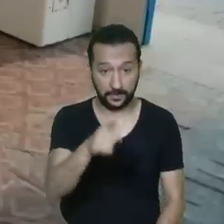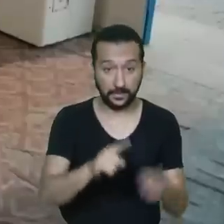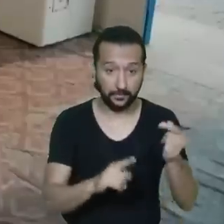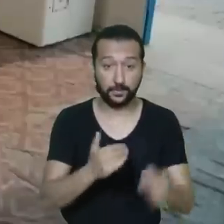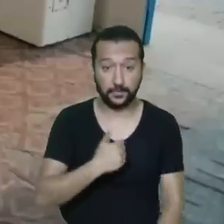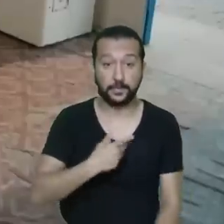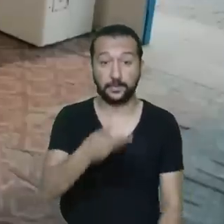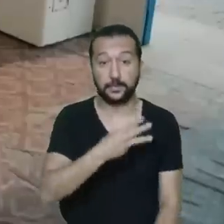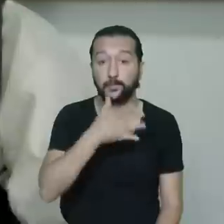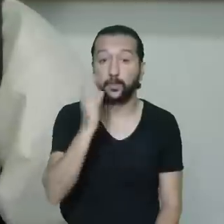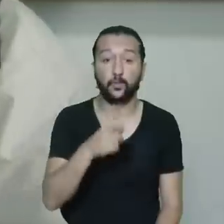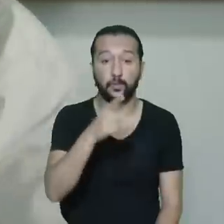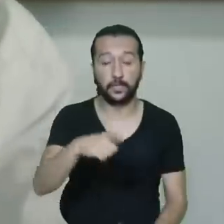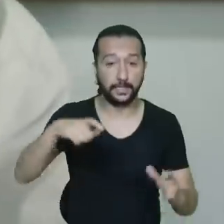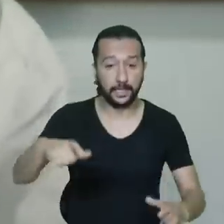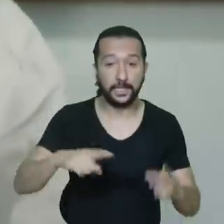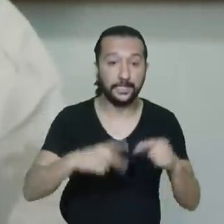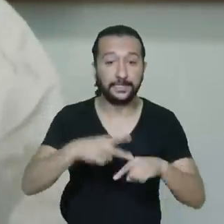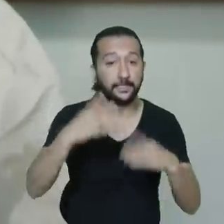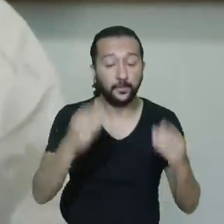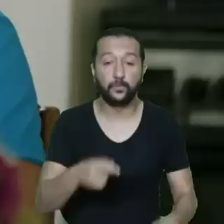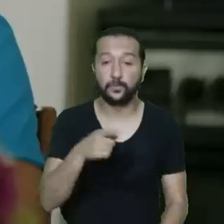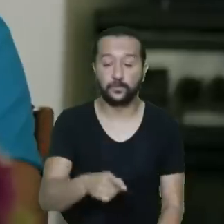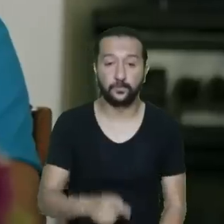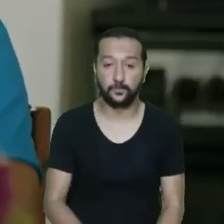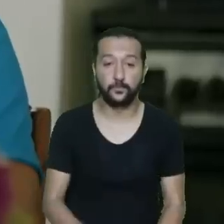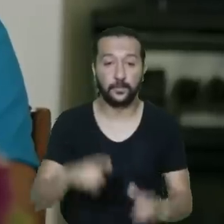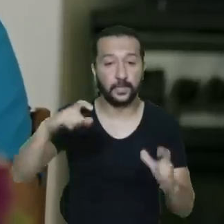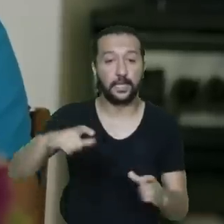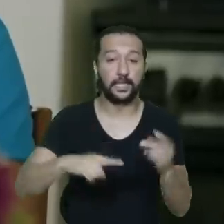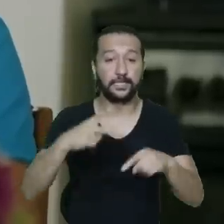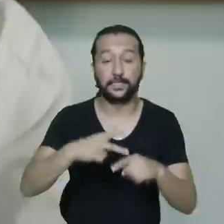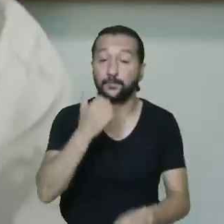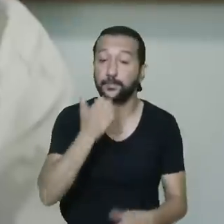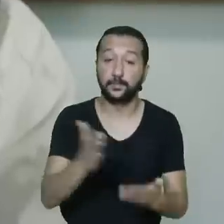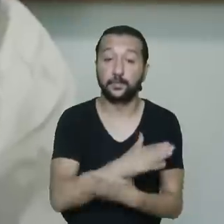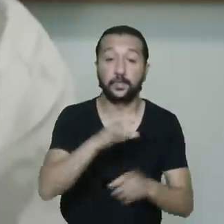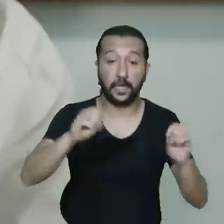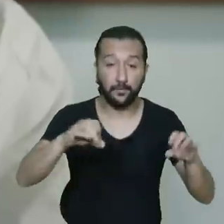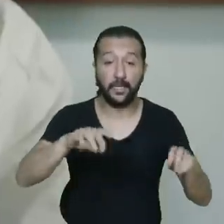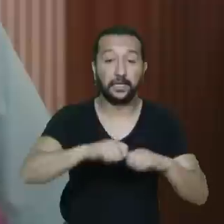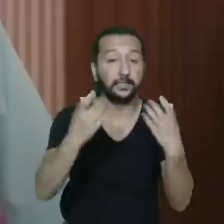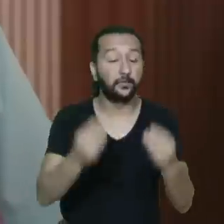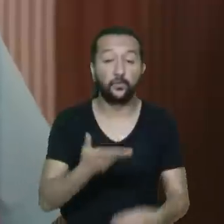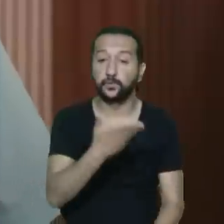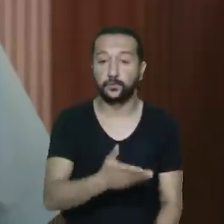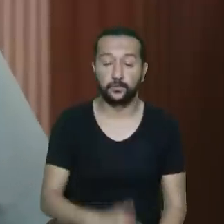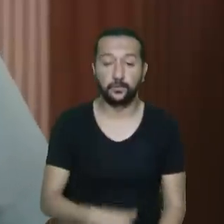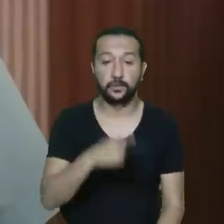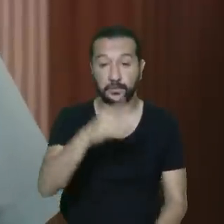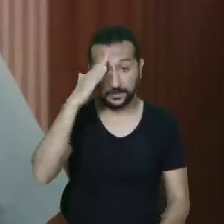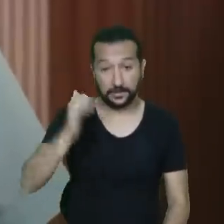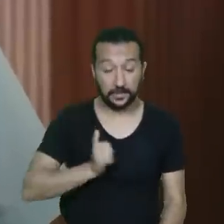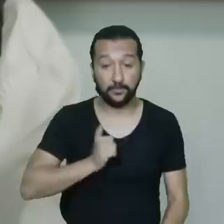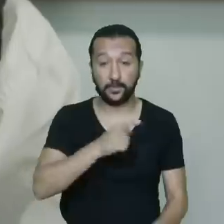İsmail? Bizden başka bilen yok. Tekerlek izlerini olacak lan. Tekerlek izlerini geçtim. O fargarıklığa ne olacak?